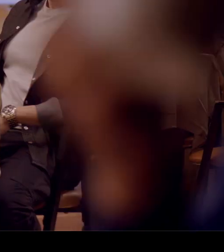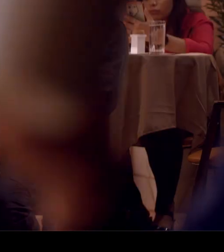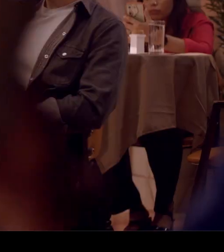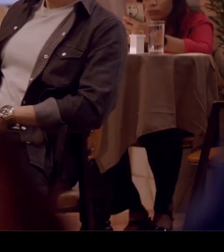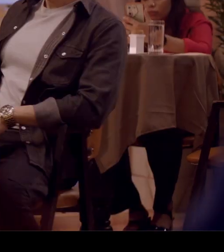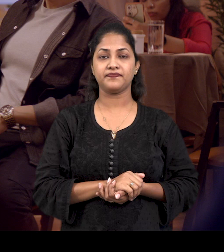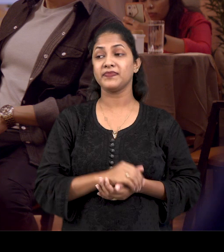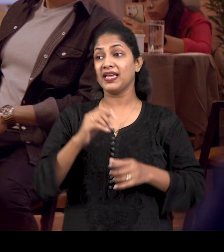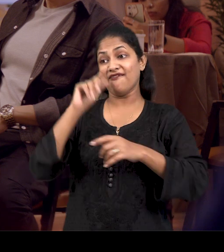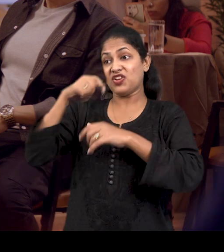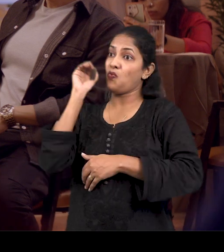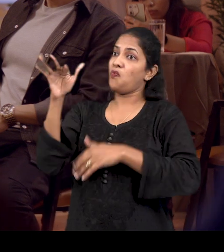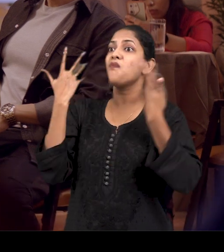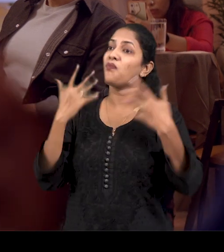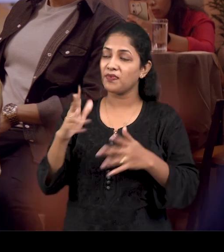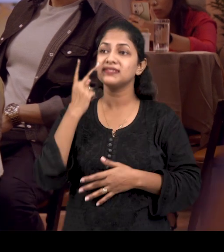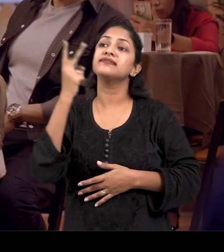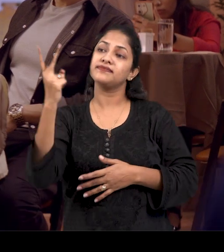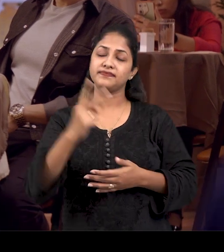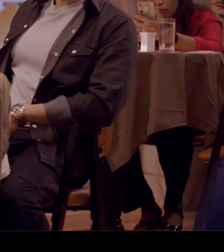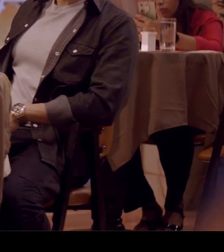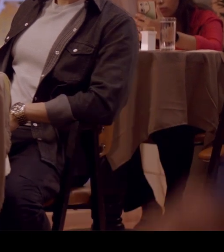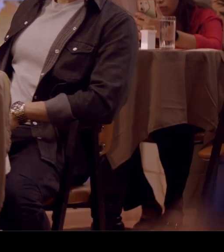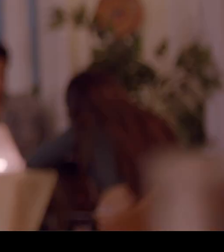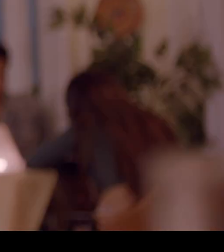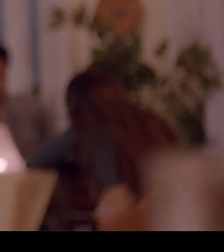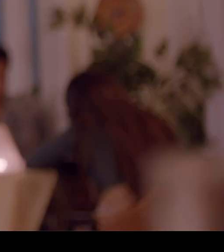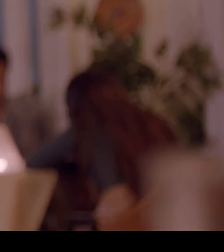વિશે. લો, મોકલી દીધો વિડીયો.